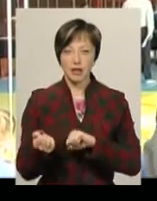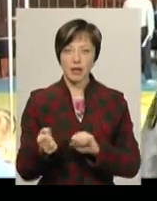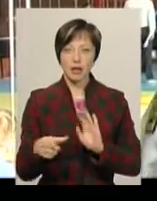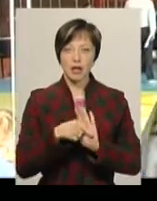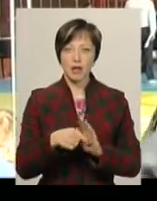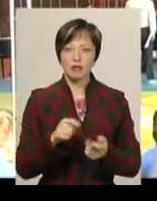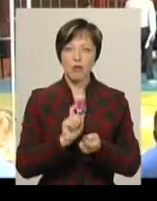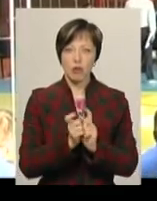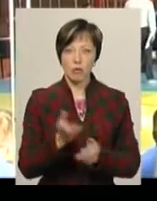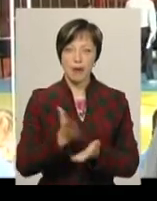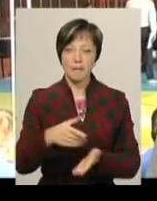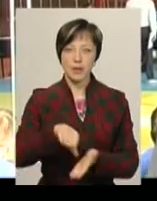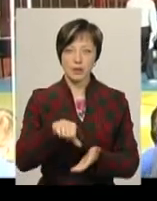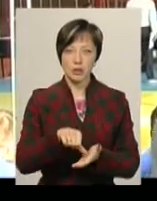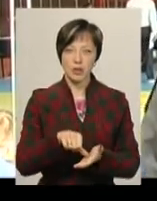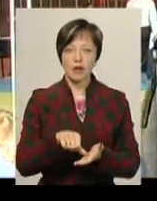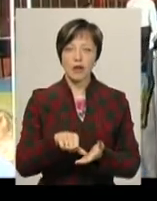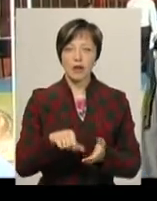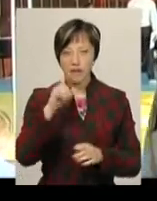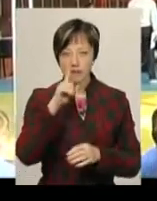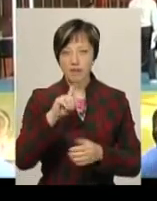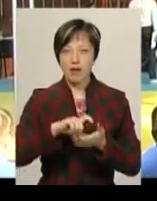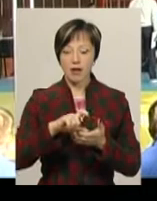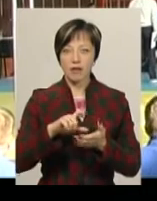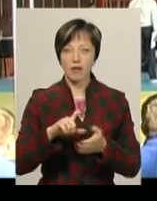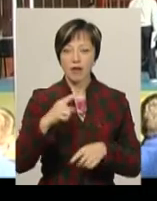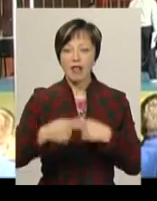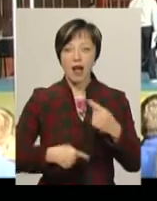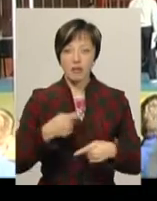боротьби присутні, а в класиці це виходить як вже